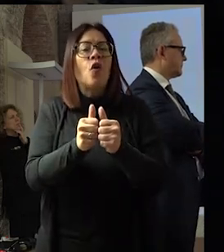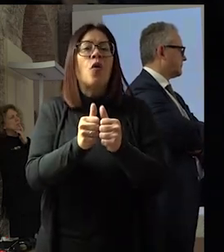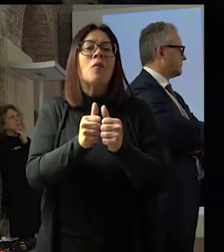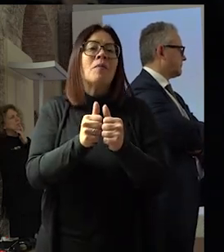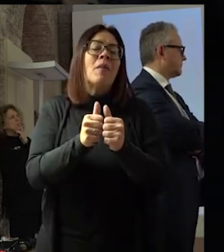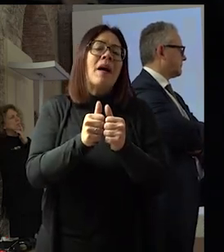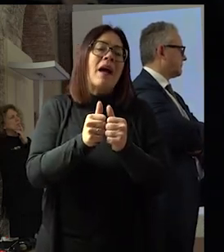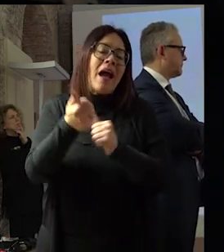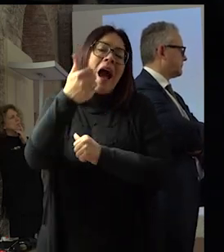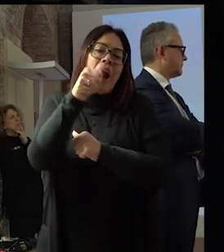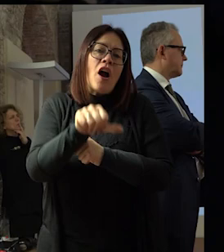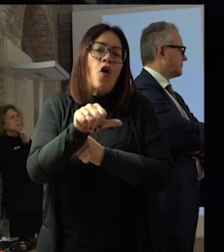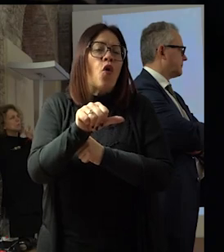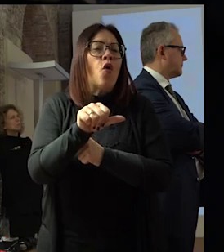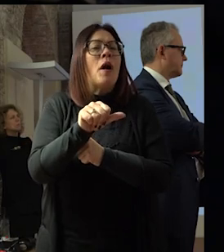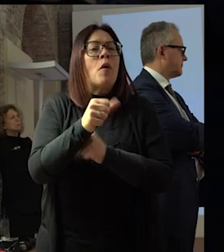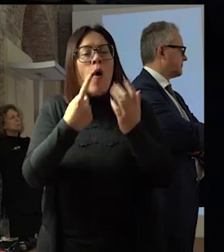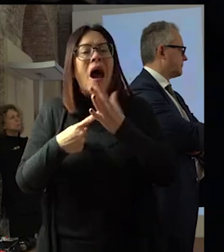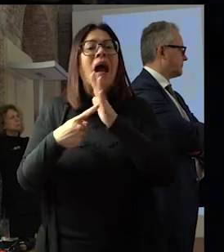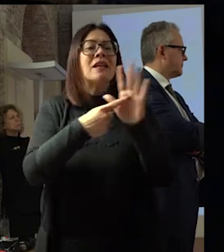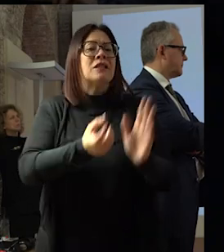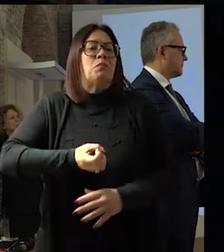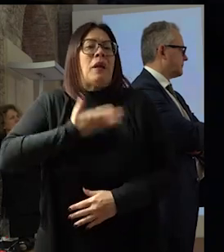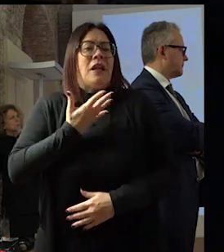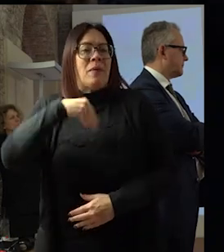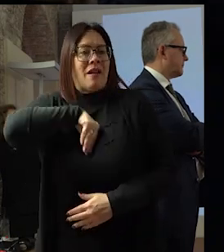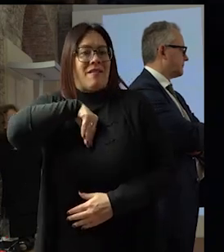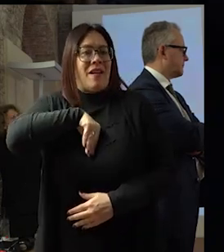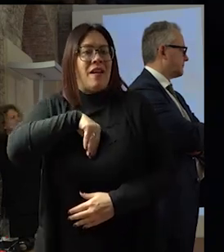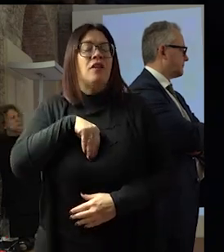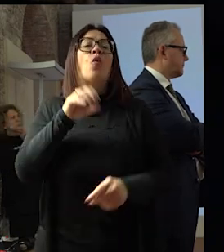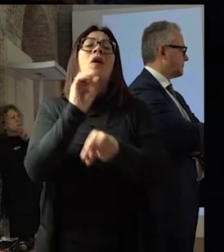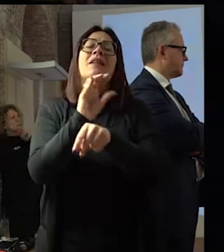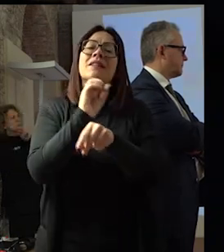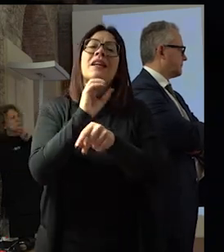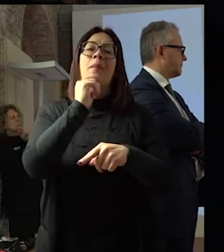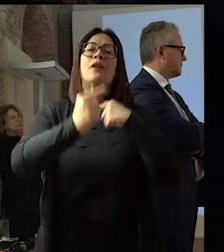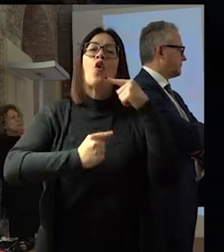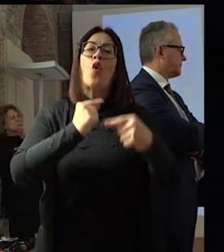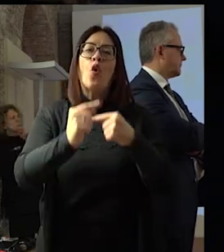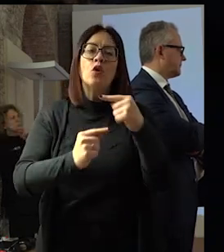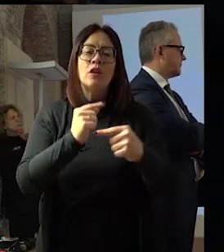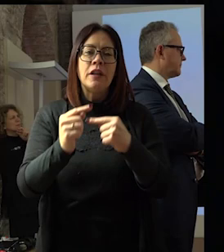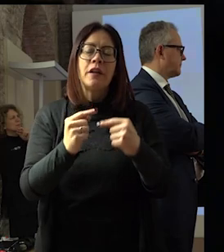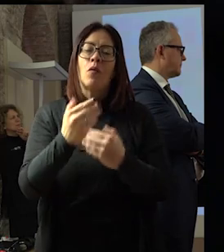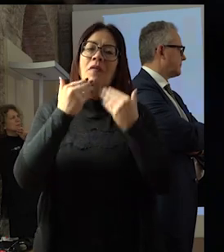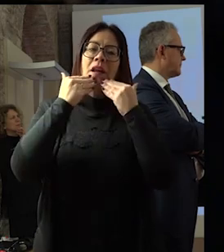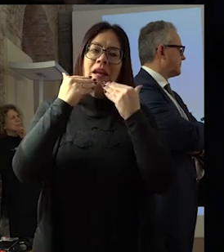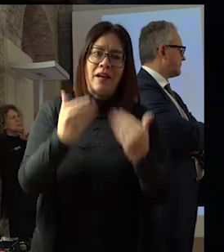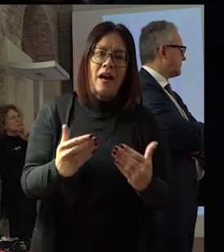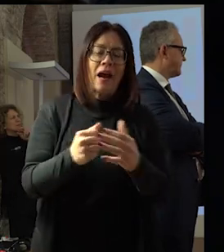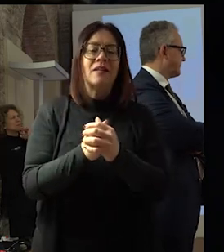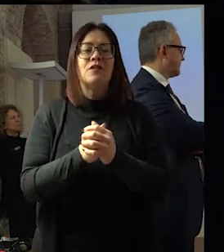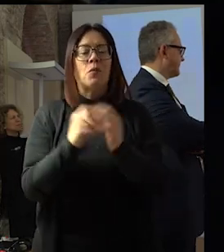più quello che avete dentro. Quindi è un insegnamento continuo, e quindi vi ringrazio che anche per